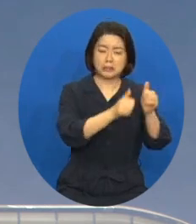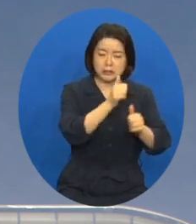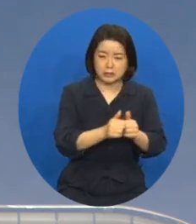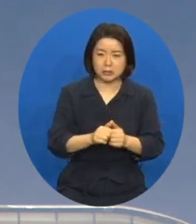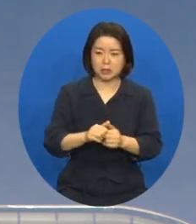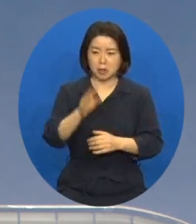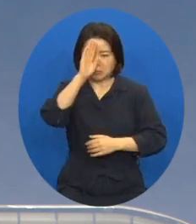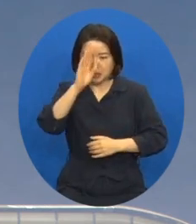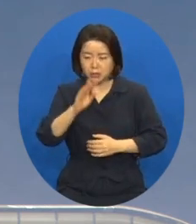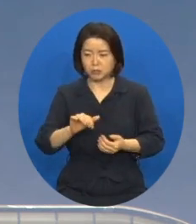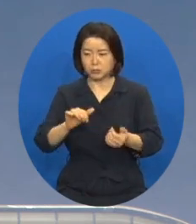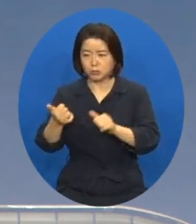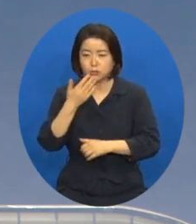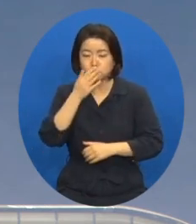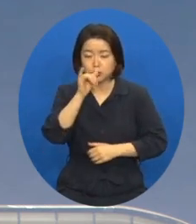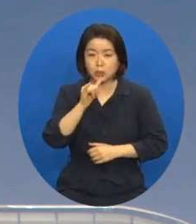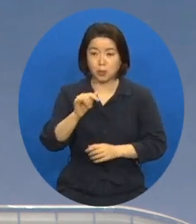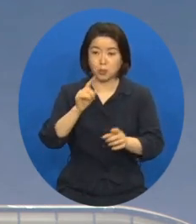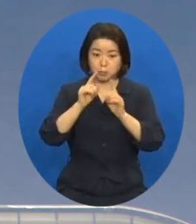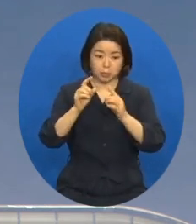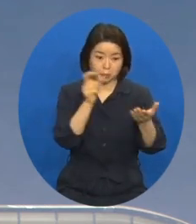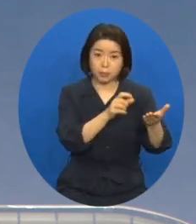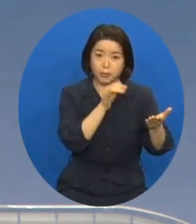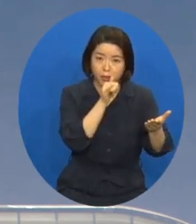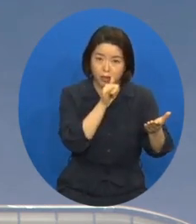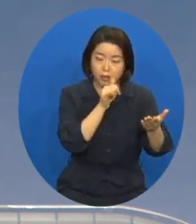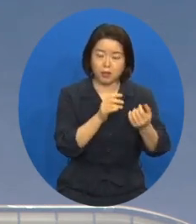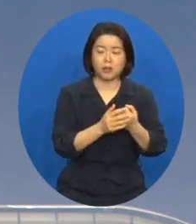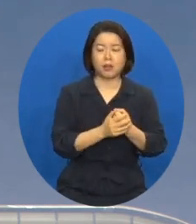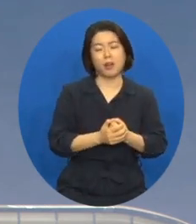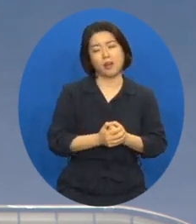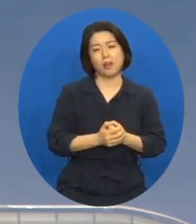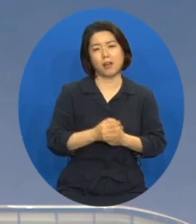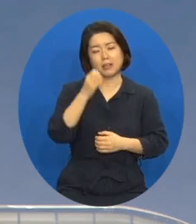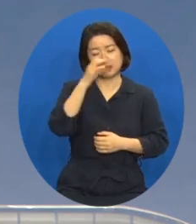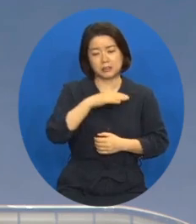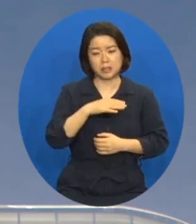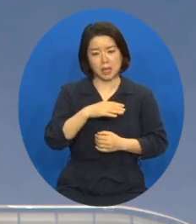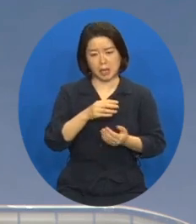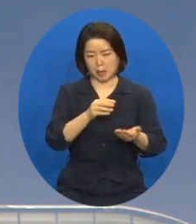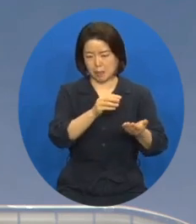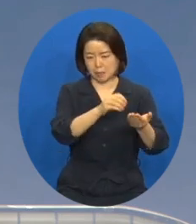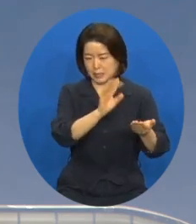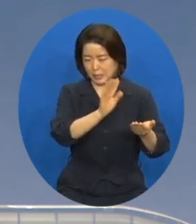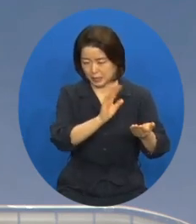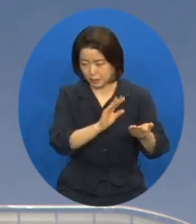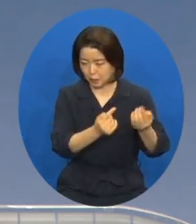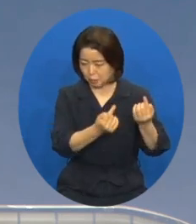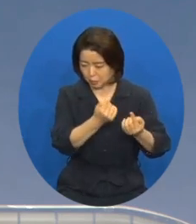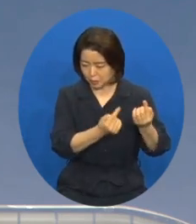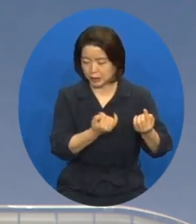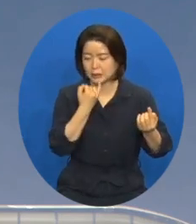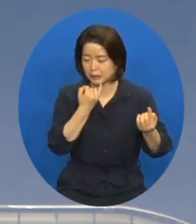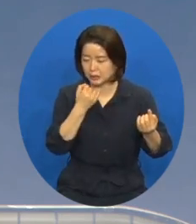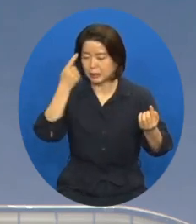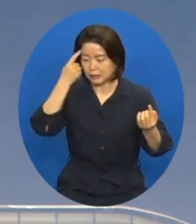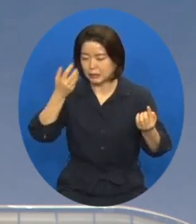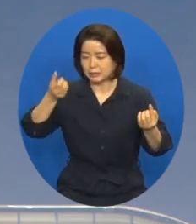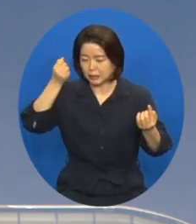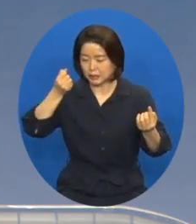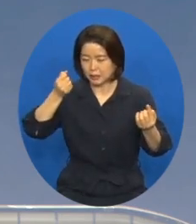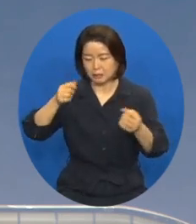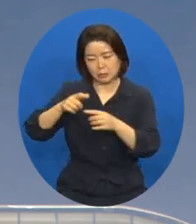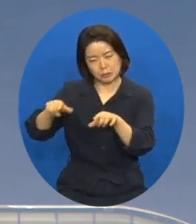죽을 수도 있다고까지 하셨는데 그냥 안 받는 것보다 낫겠지 이런 생각만 가지고 있는